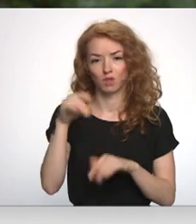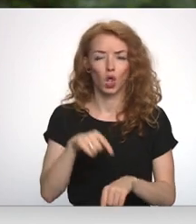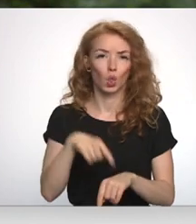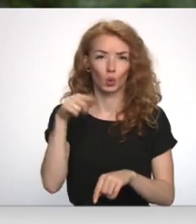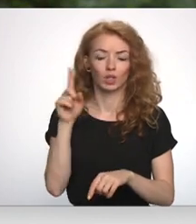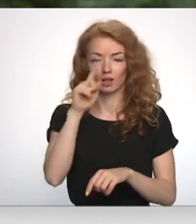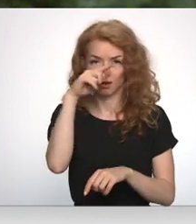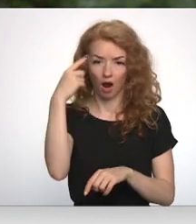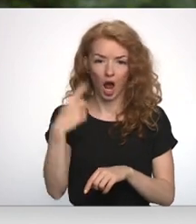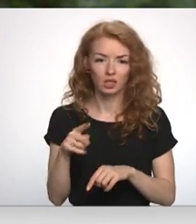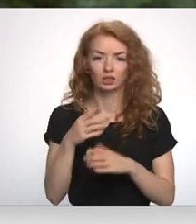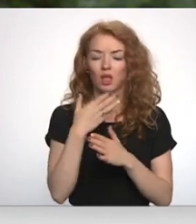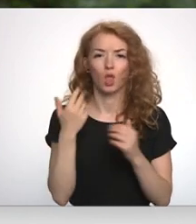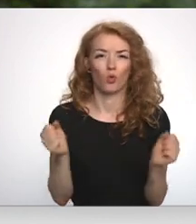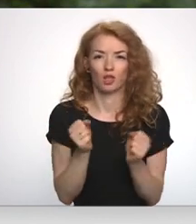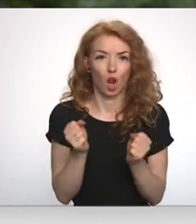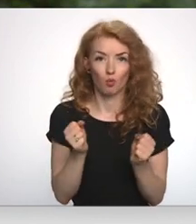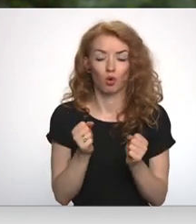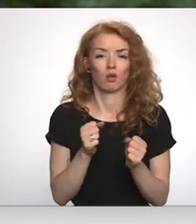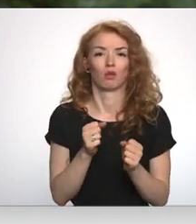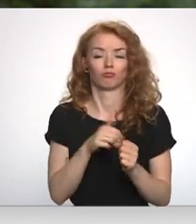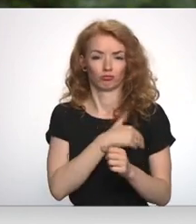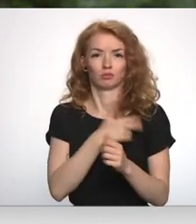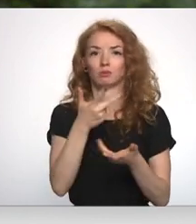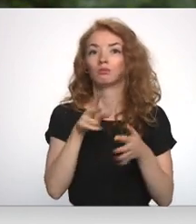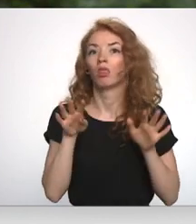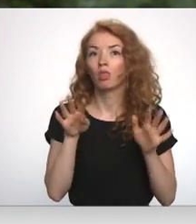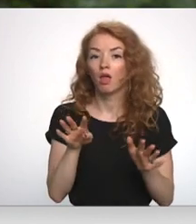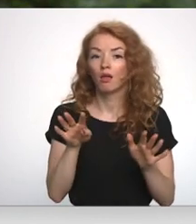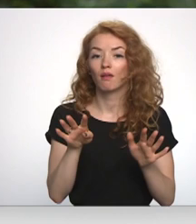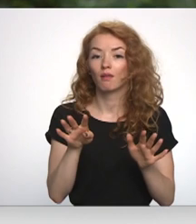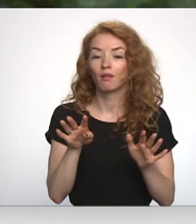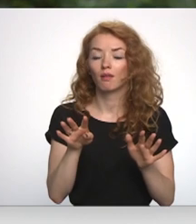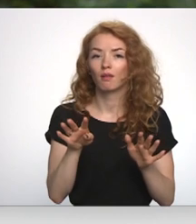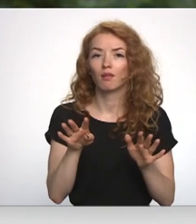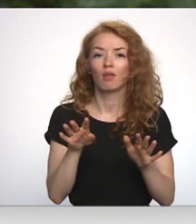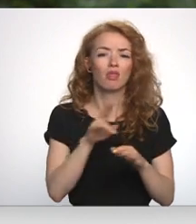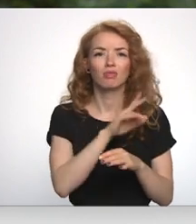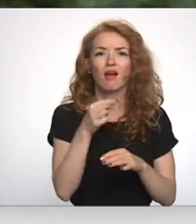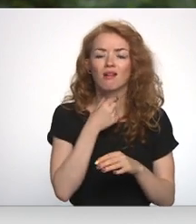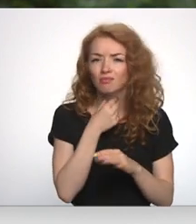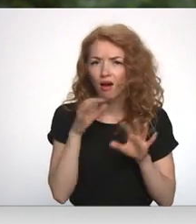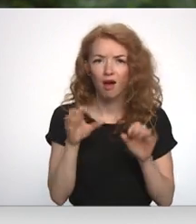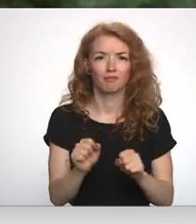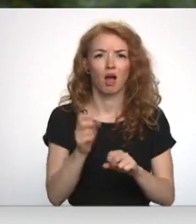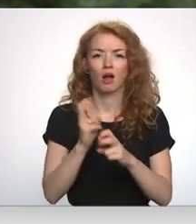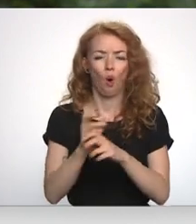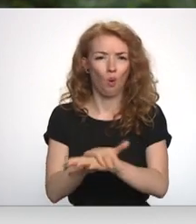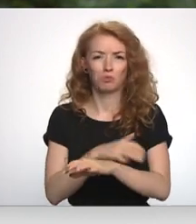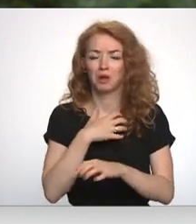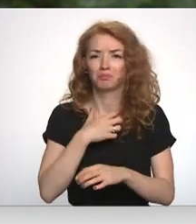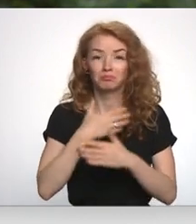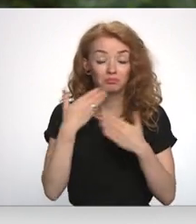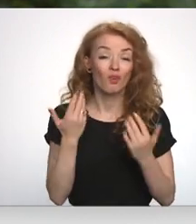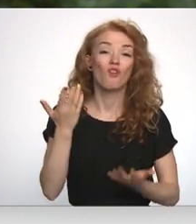ir karsti, nav nekāda drebuļa, izmēra temperatūru 39, vai ne? Pat nesāp kakls, nelauž kauls.